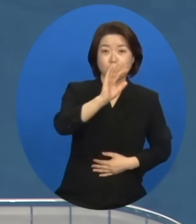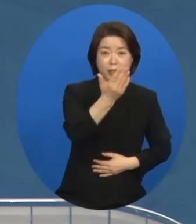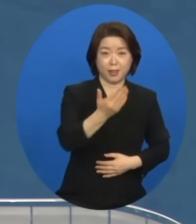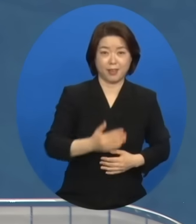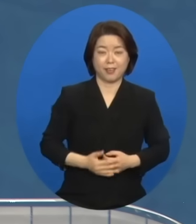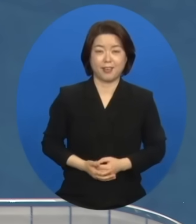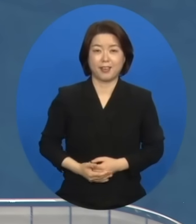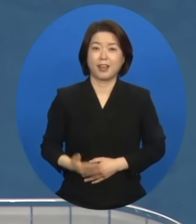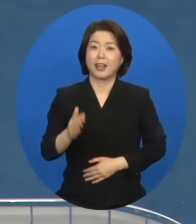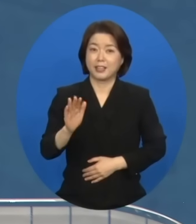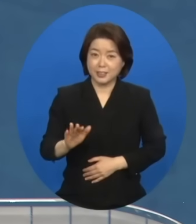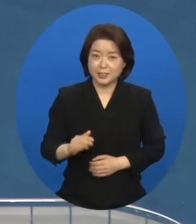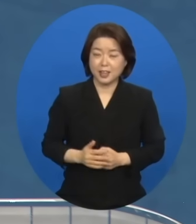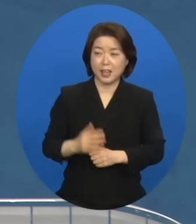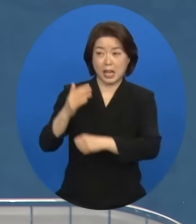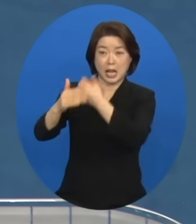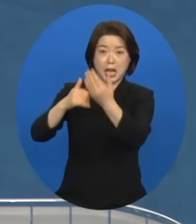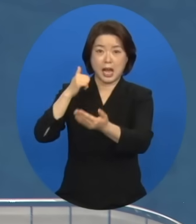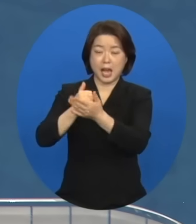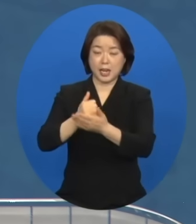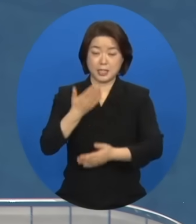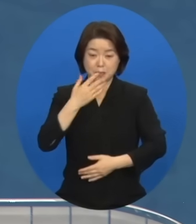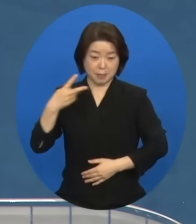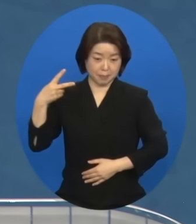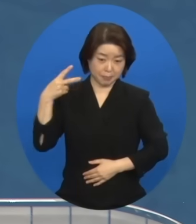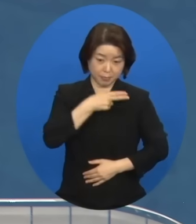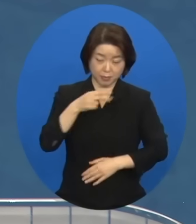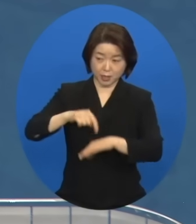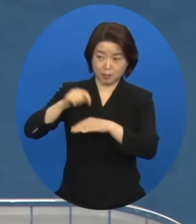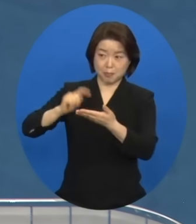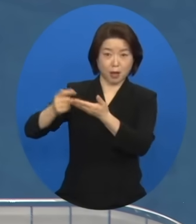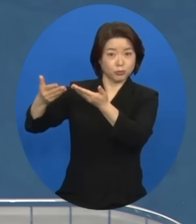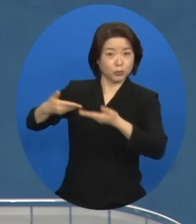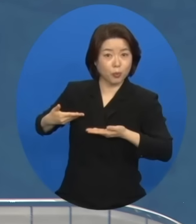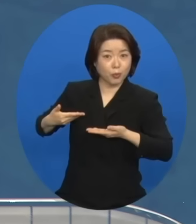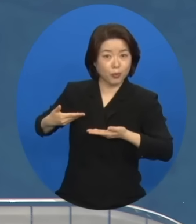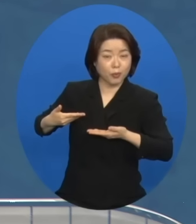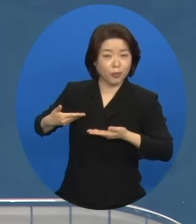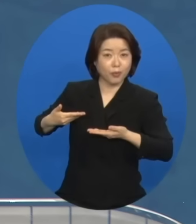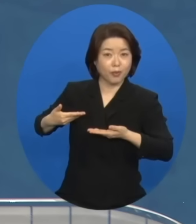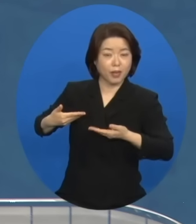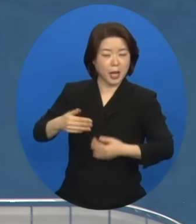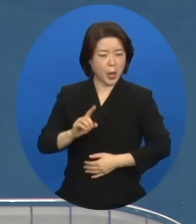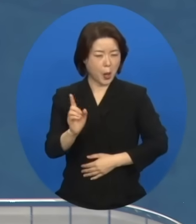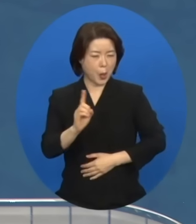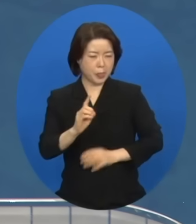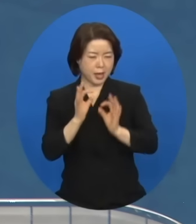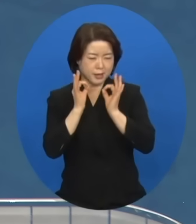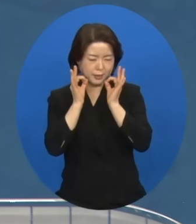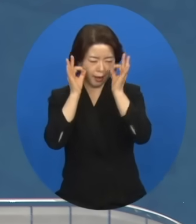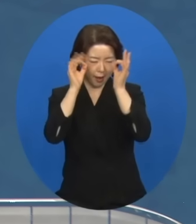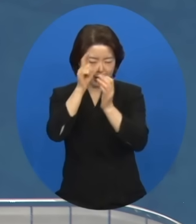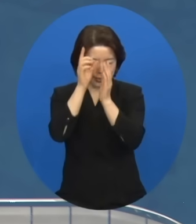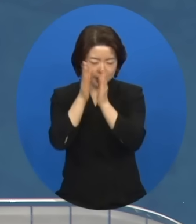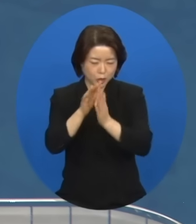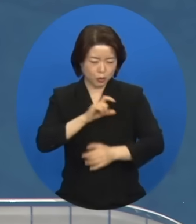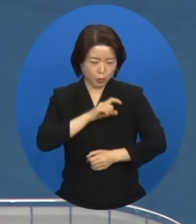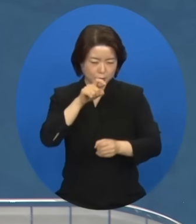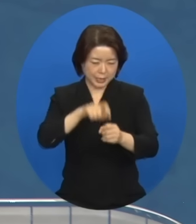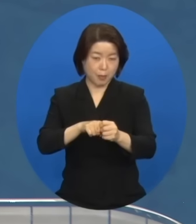그런데 하나님이 금식할 마음을 주세요. 어떤 간절한 기도의